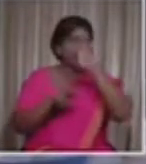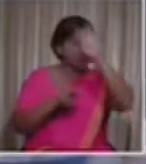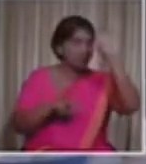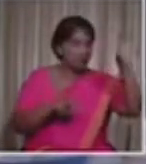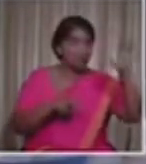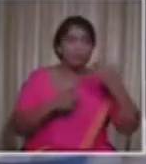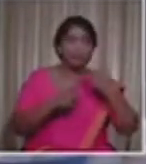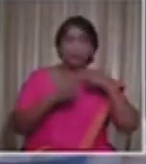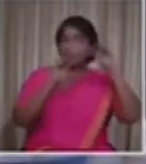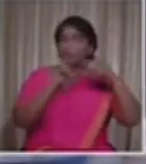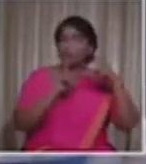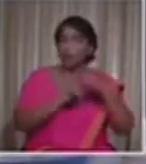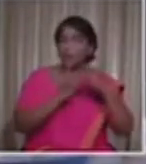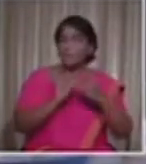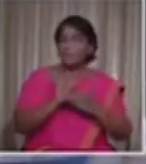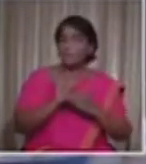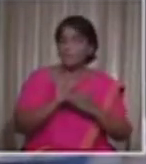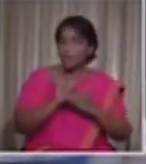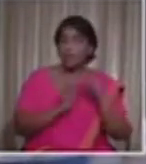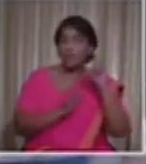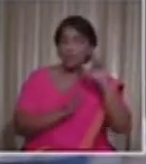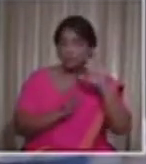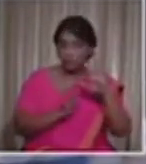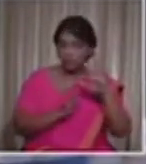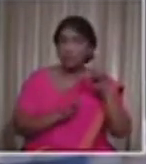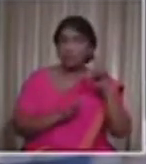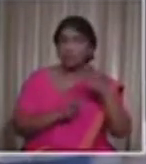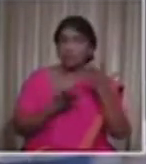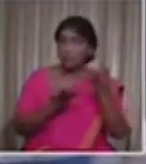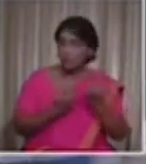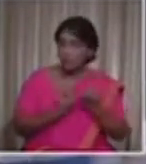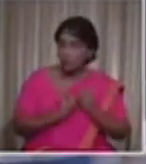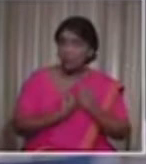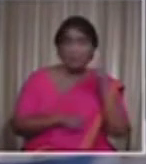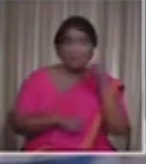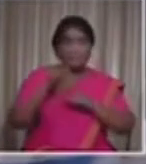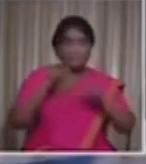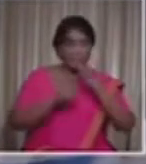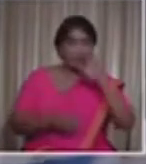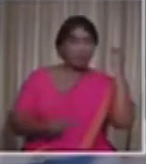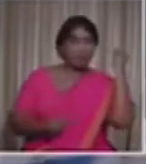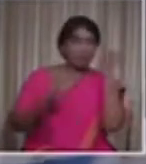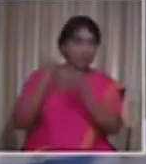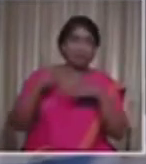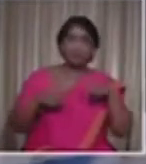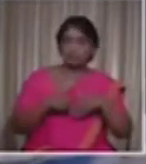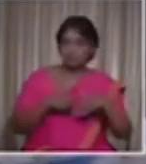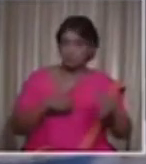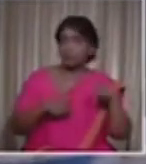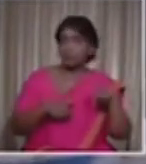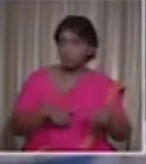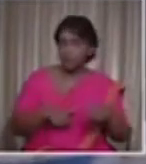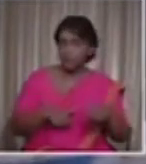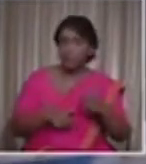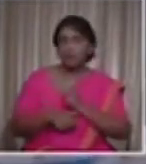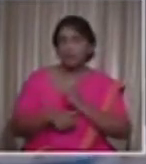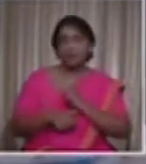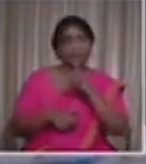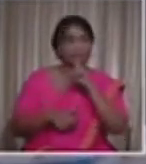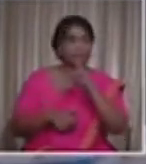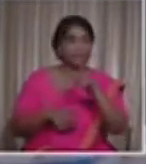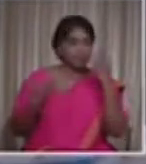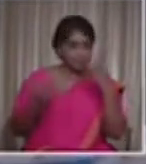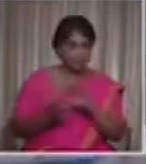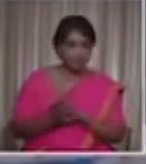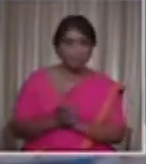විසින්ද අපිට අවශ්‍ය ඩොලර් මිලියන 75ක පමණ අවශ්‍ය ඖෂධ සපයා දීමට මේ වන විටත් කැමැත්ත ප්‍රකාශ කළා